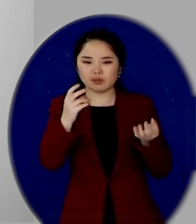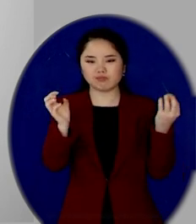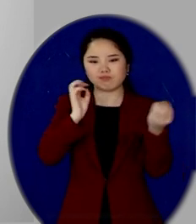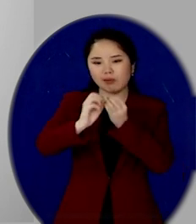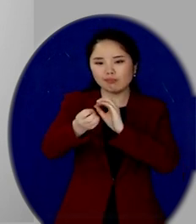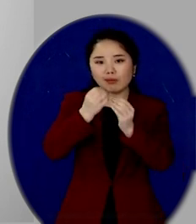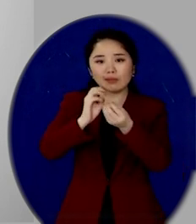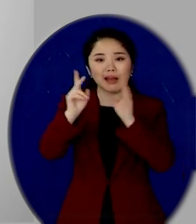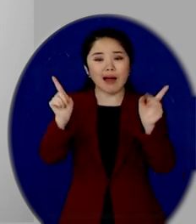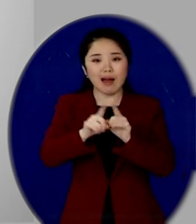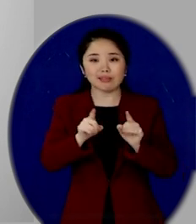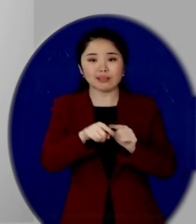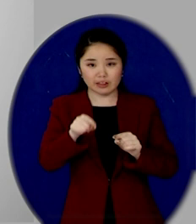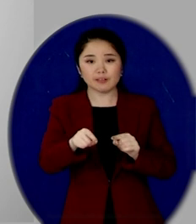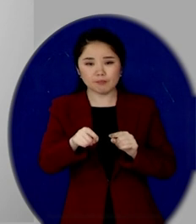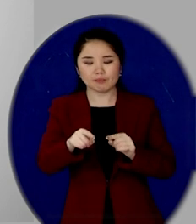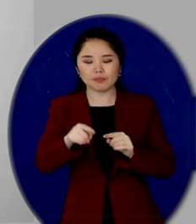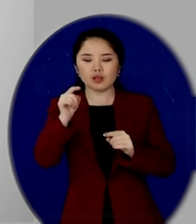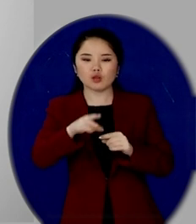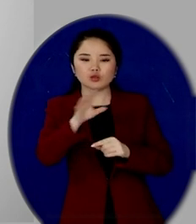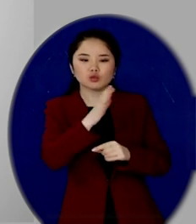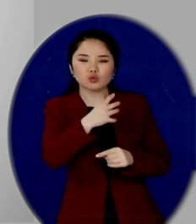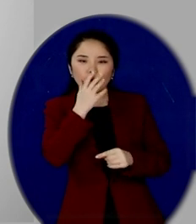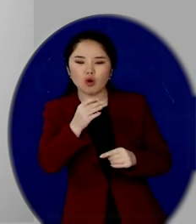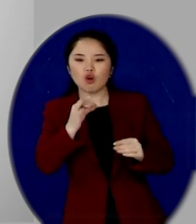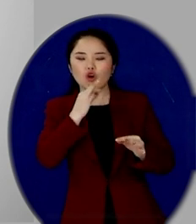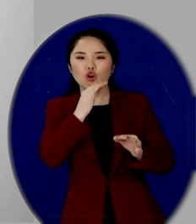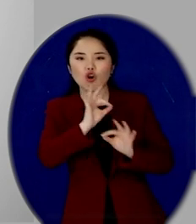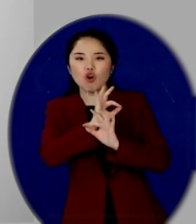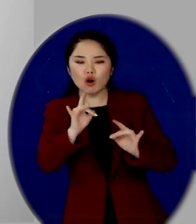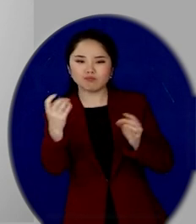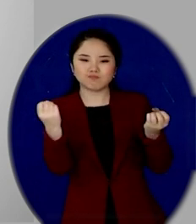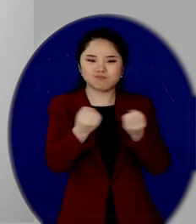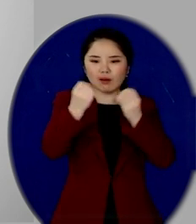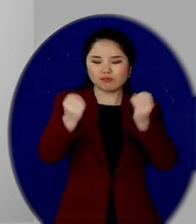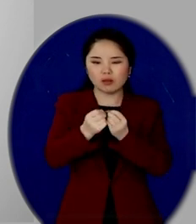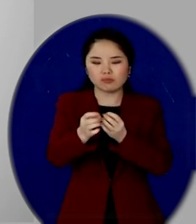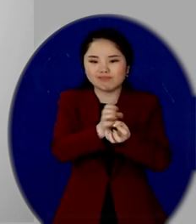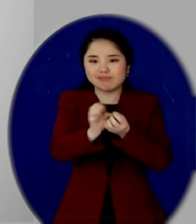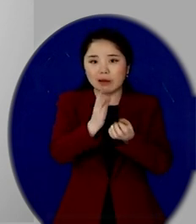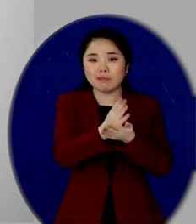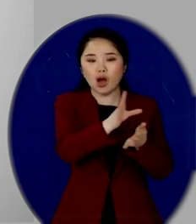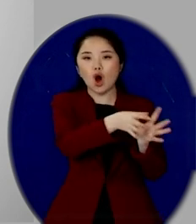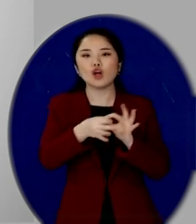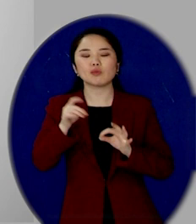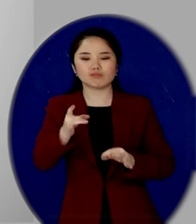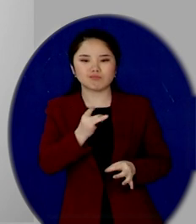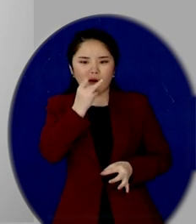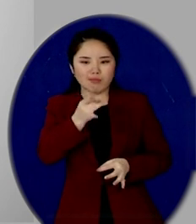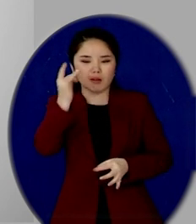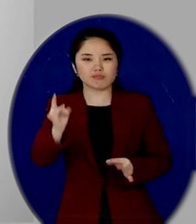сарнин цахилгаан жаад түүний эерэг сөрөг цахилгаан цэнэг үрлдснээс ийм хүү чимээ гардаг